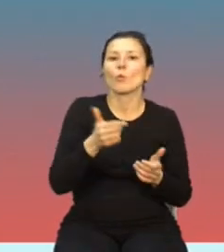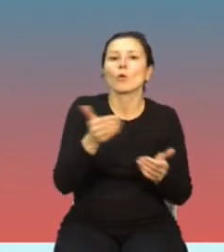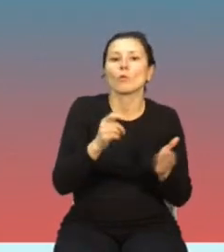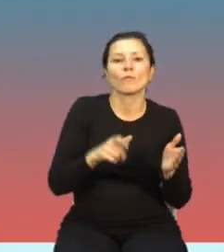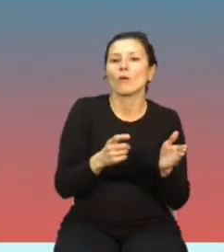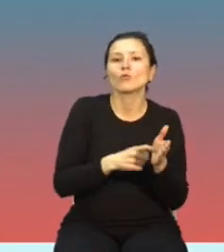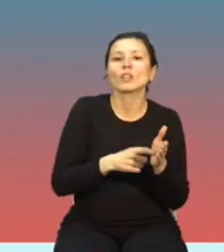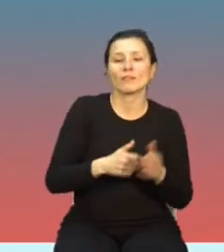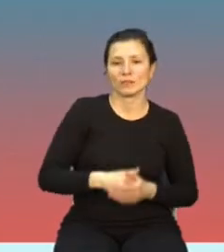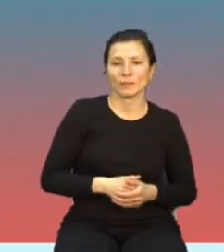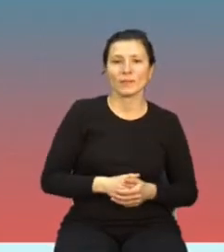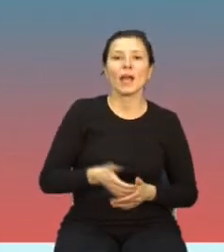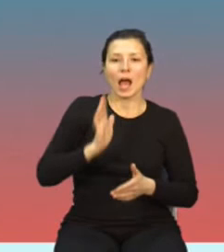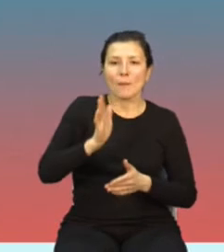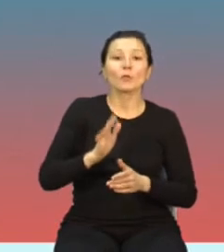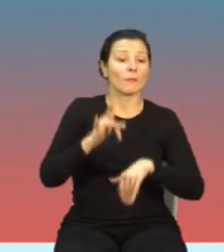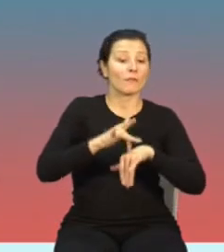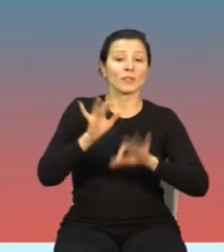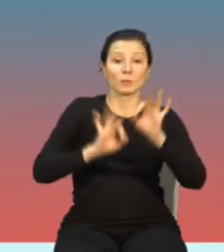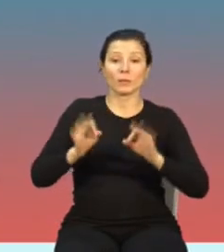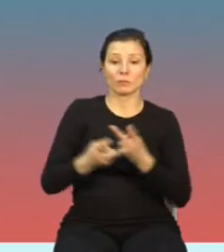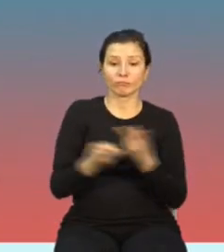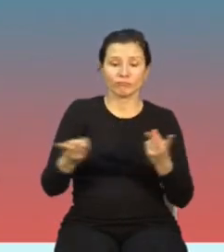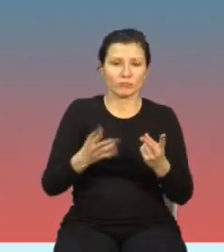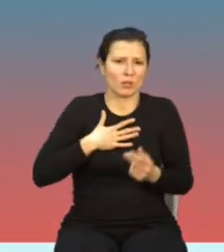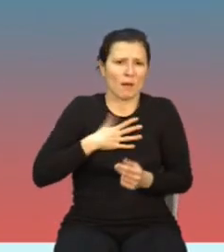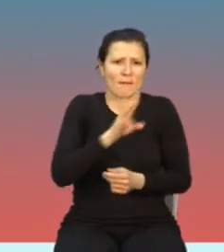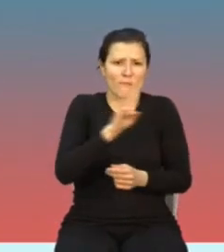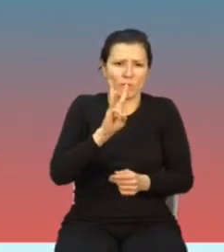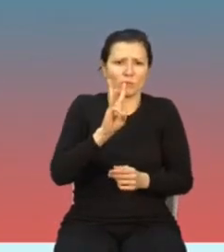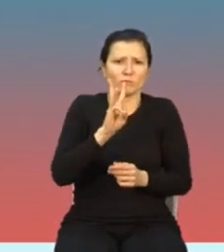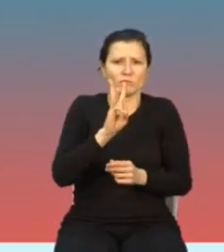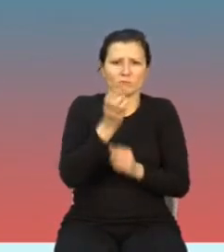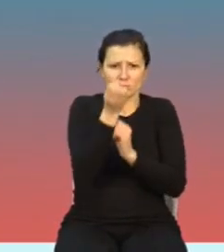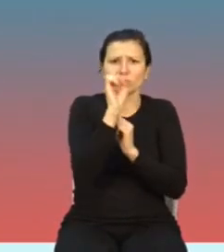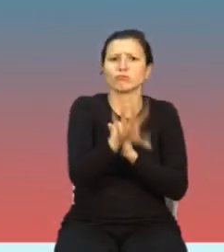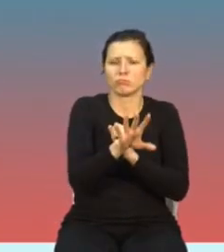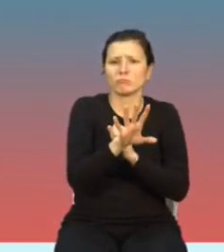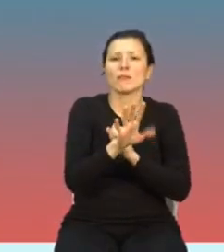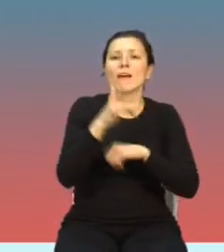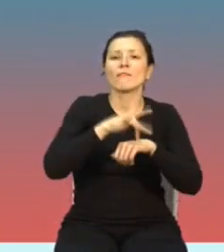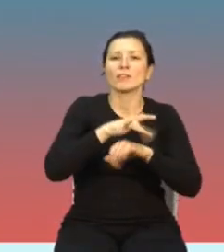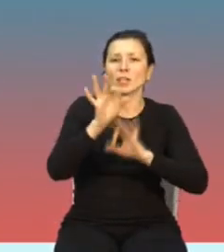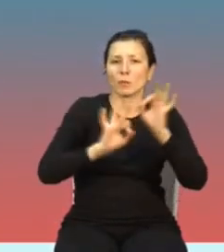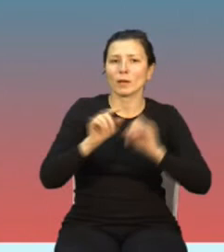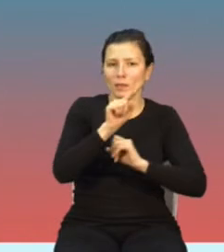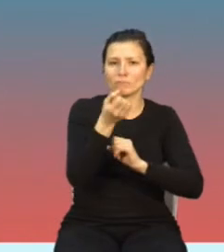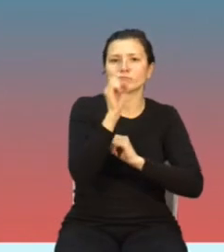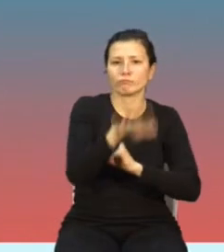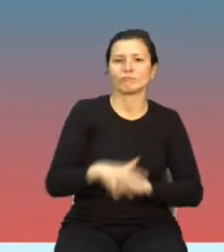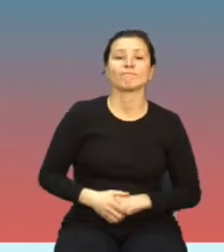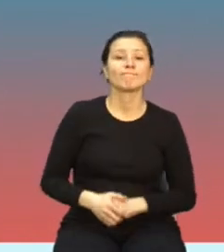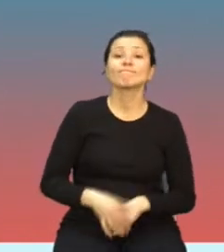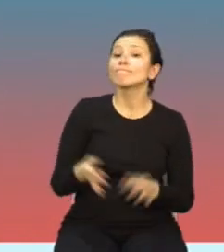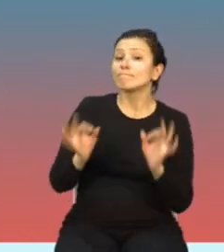udostępniamy następnie wyniki z pomiarów, czyli mamy odpowiednią stronę internetową, na której publikujemy wyniki pomiarów. No dobrze,